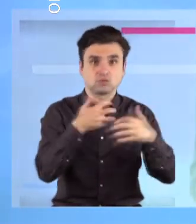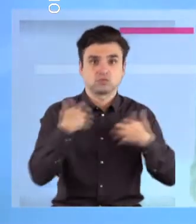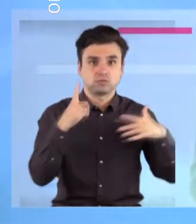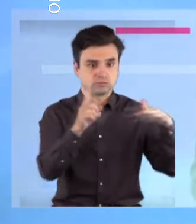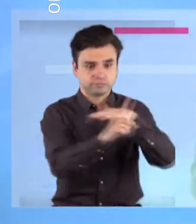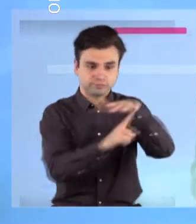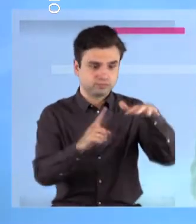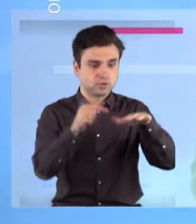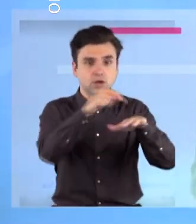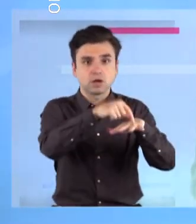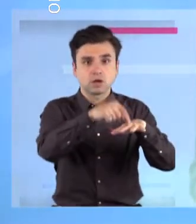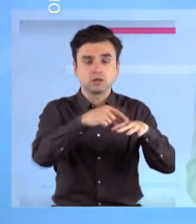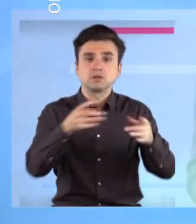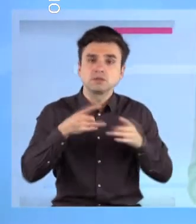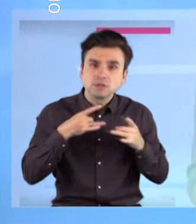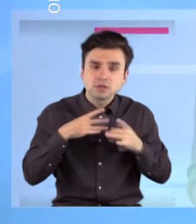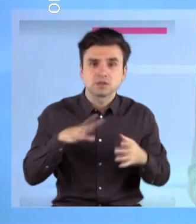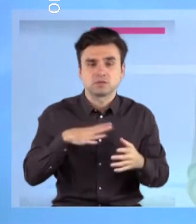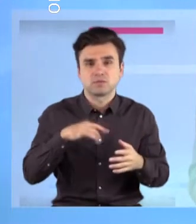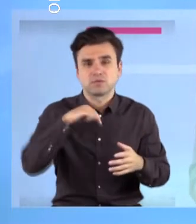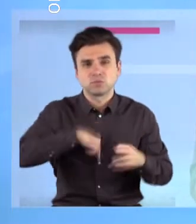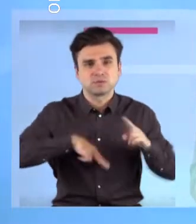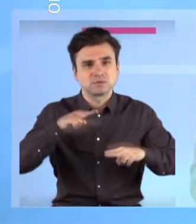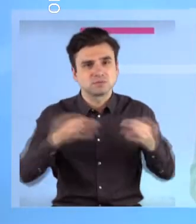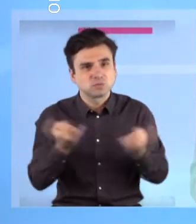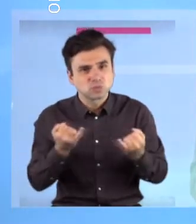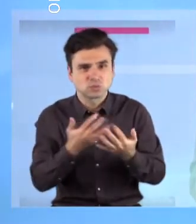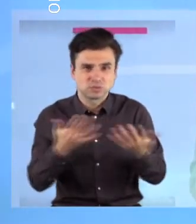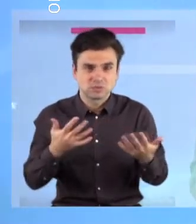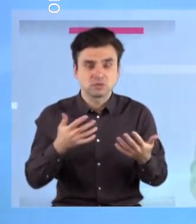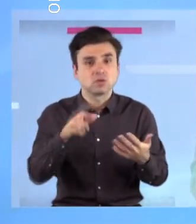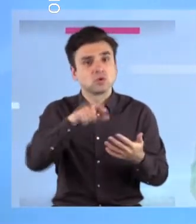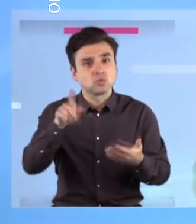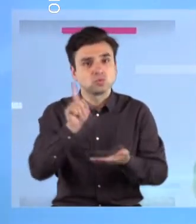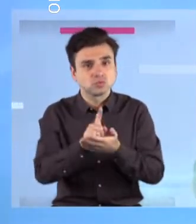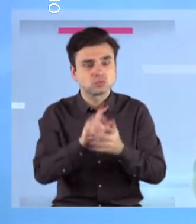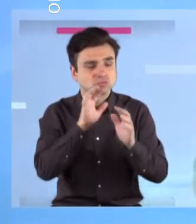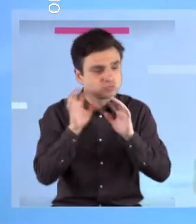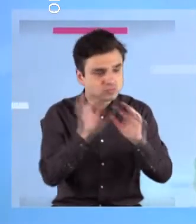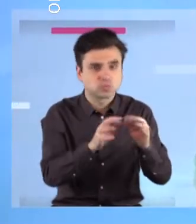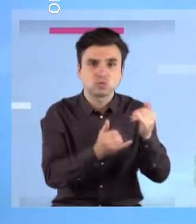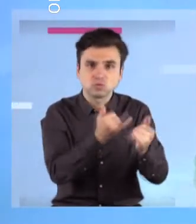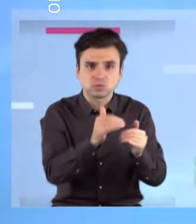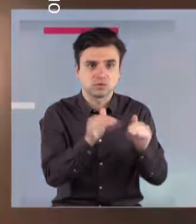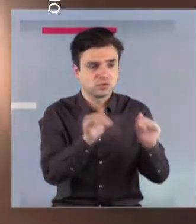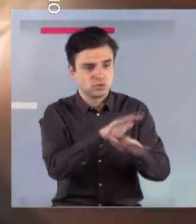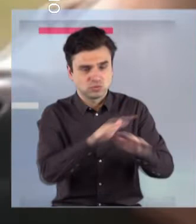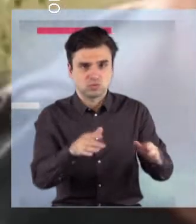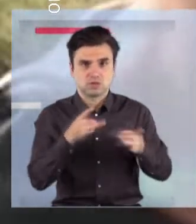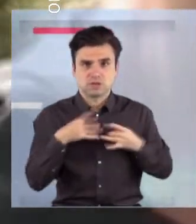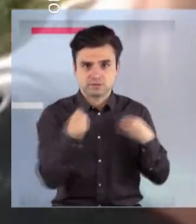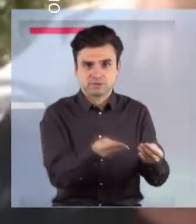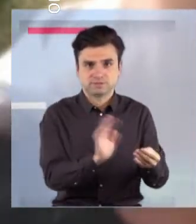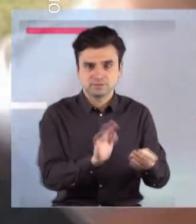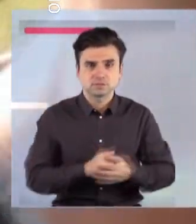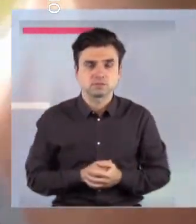справі серійних нападів на жінок. В результаті обвинуваченому продовжили арешт ще на 21 день. Під час слухання